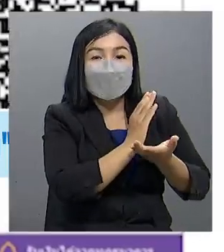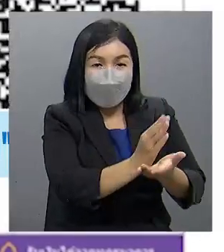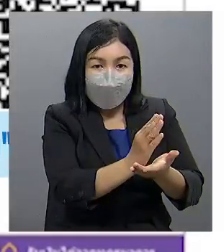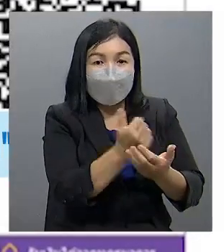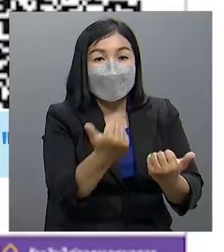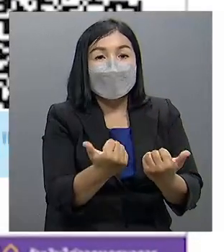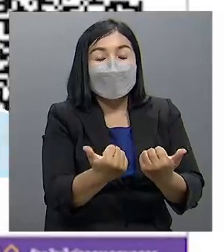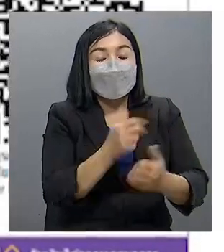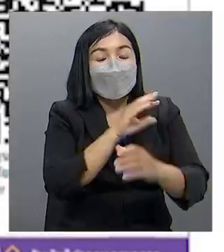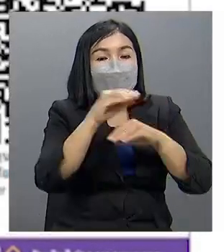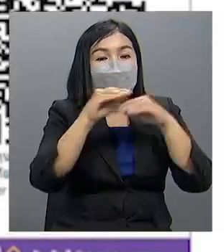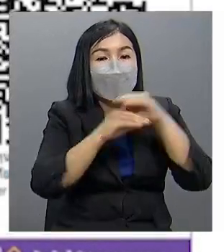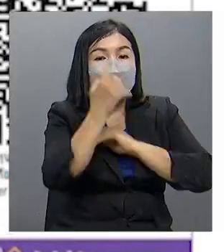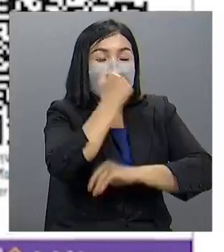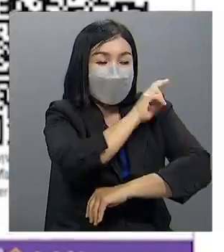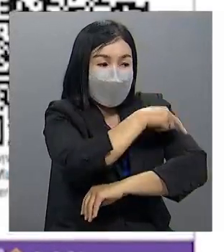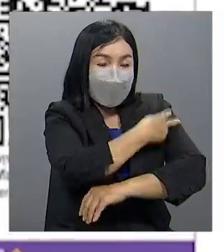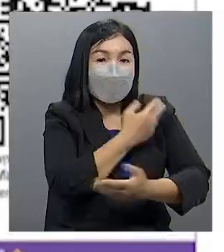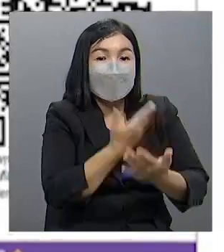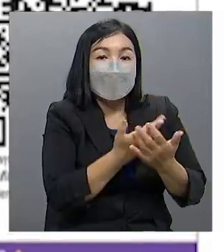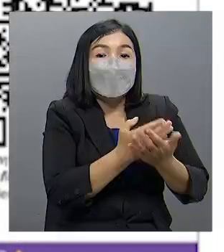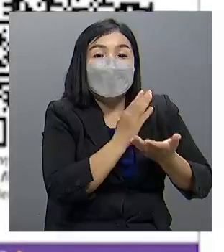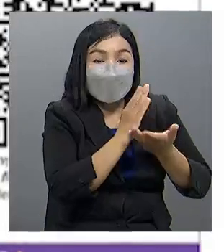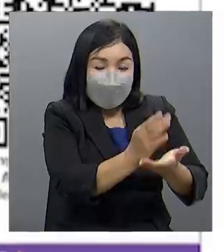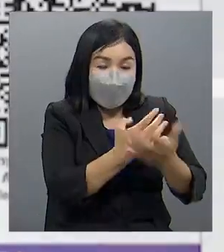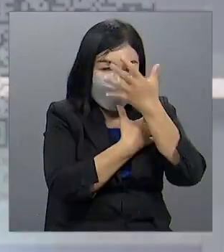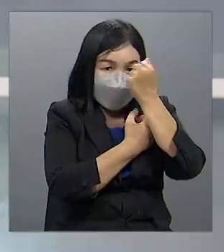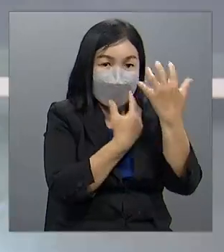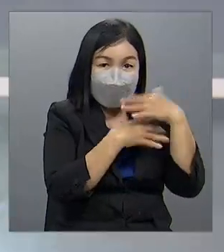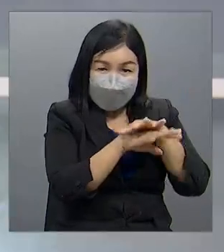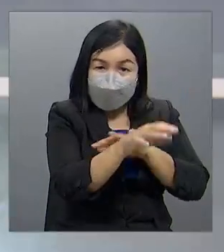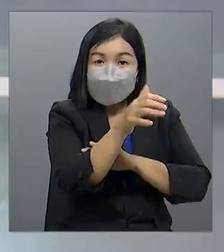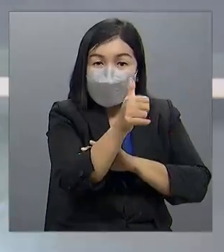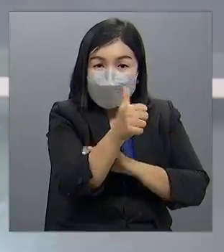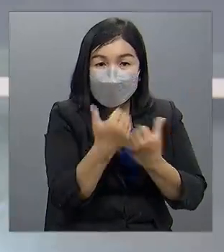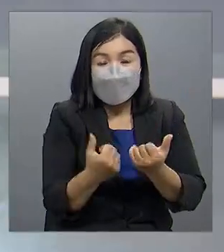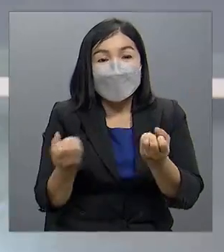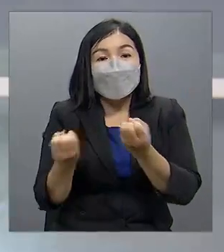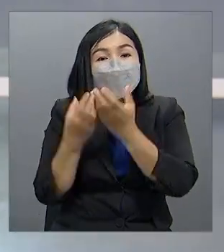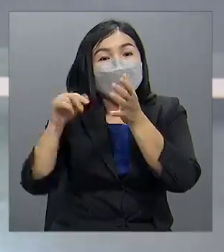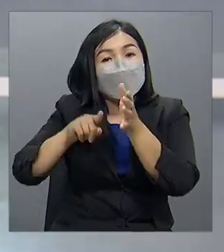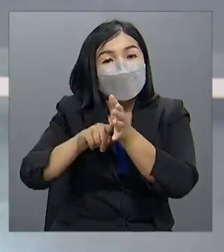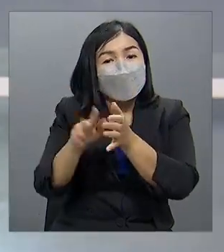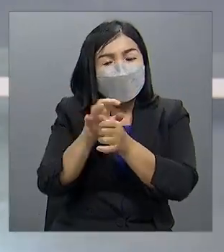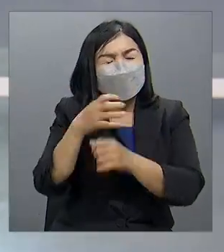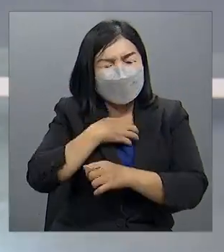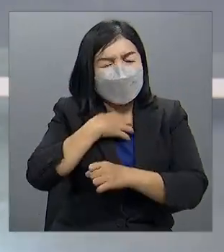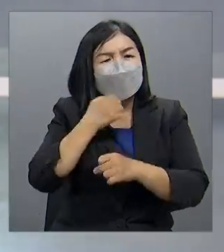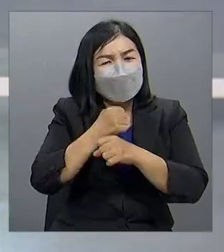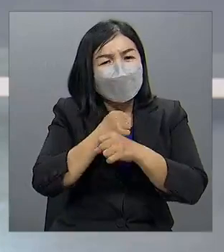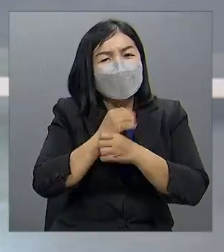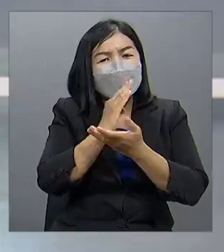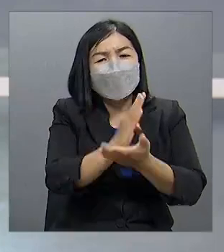Hub รับเพื่อให้นะคะสามารถที่จะติดต่อเข้าไปได้เลยต้องบอกว่าช่วงนี้นะช่วงโควิด -19 บางทีหลายคนอยากจะทำบุญแต่ว่าไม่อยากจะออกบ้าน